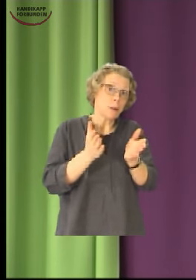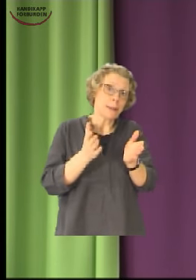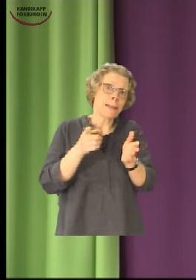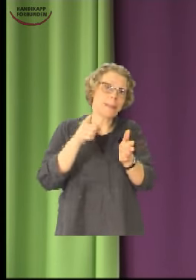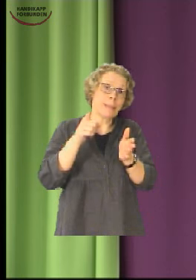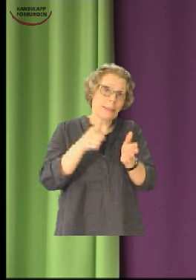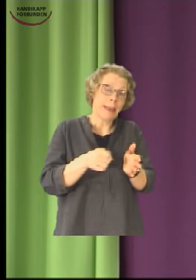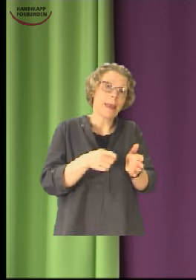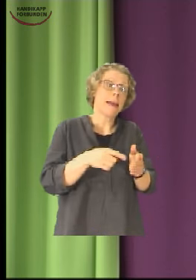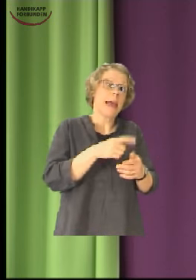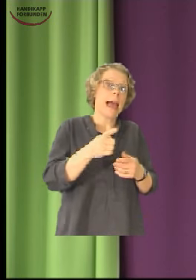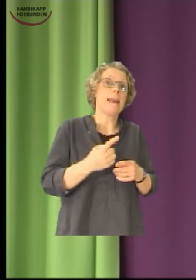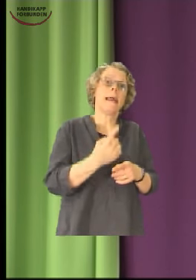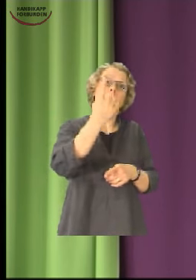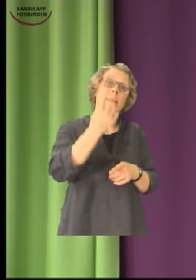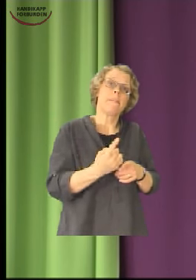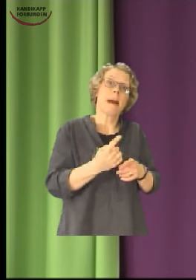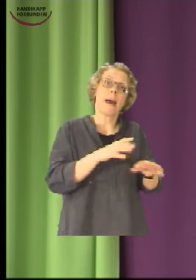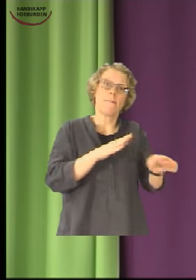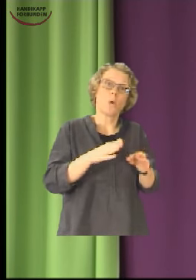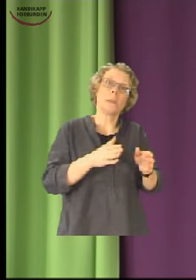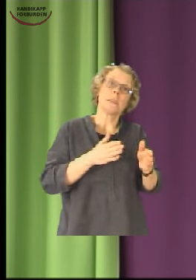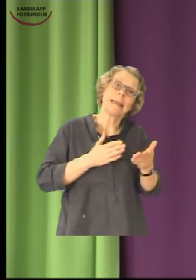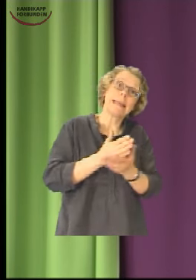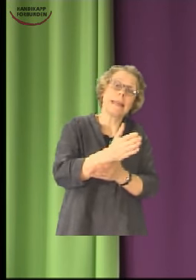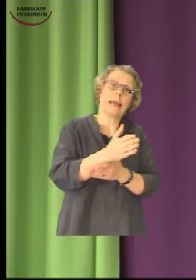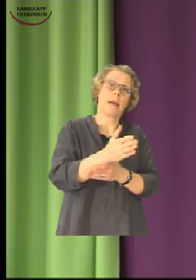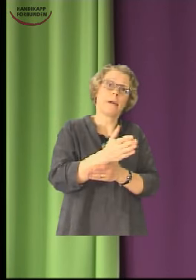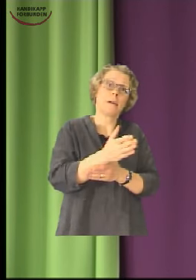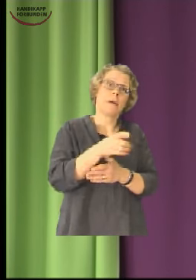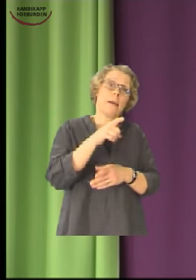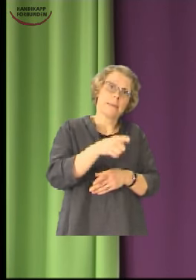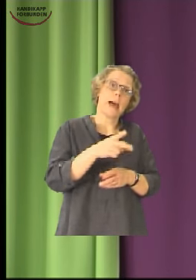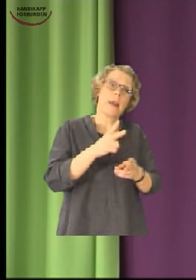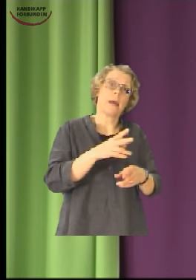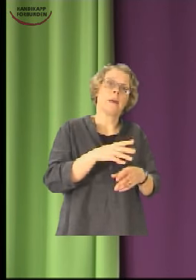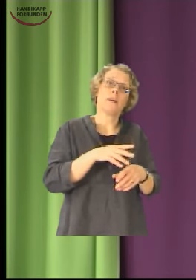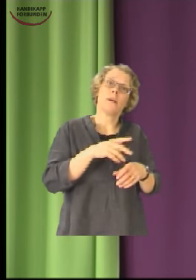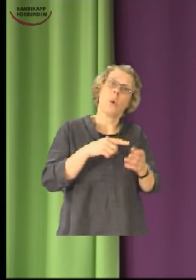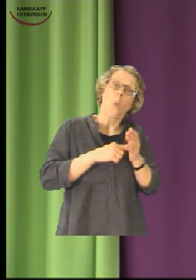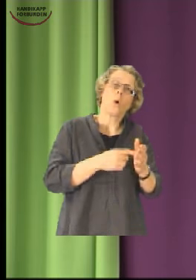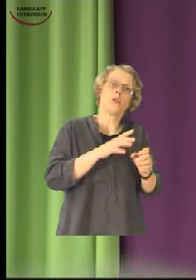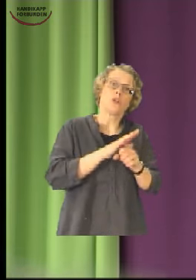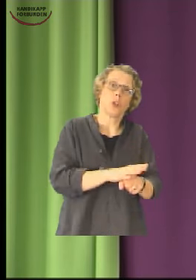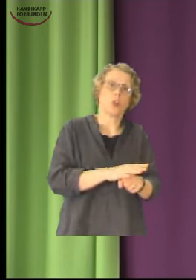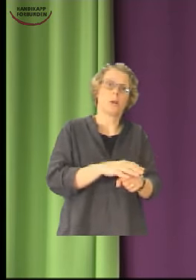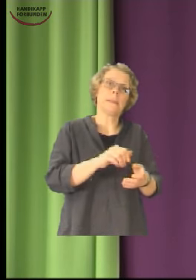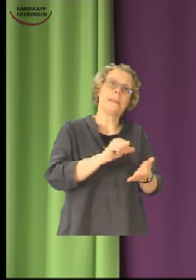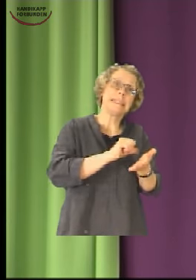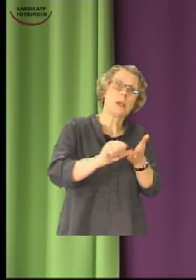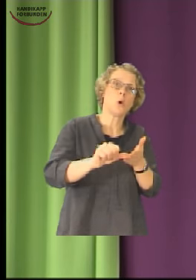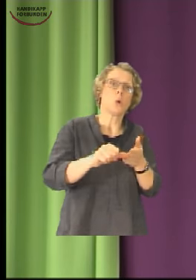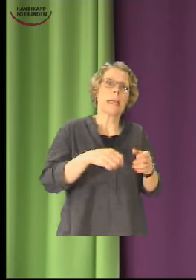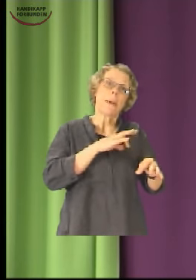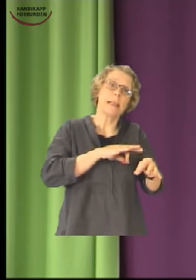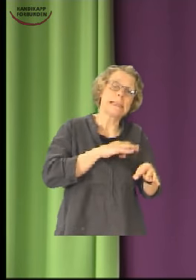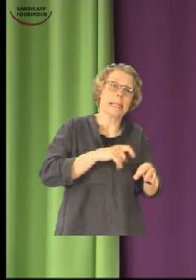en primärsvårdslinje där det är hårt tryck från allmänheten i övrigt. En kirurg eller medicinska, alltså en stor specialitet där det är ett stort